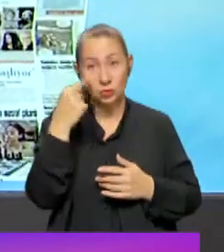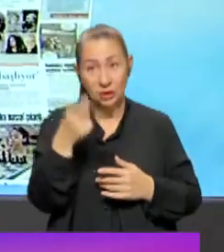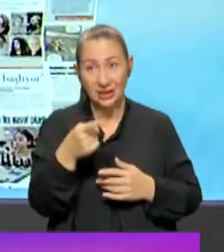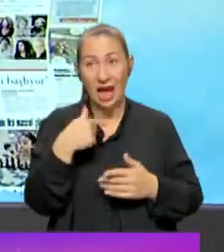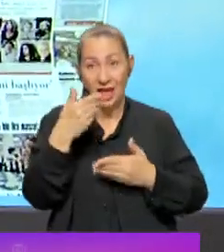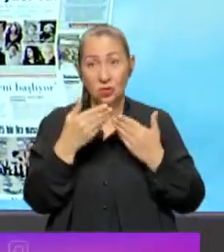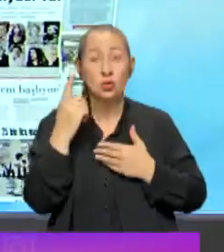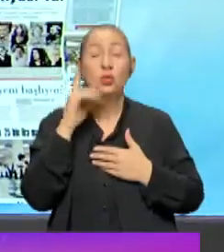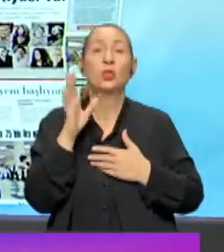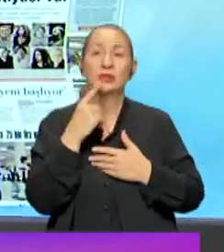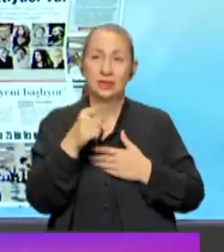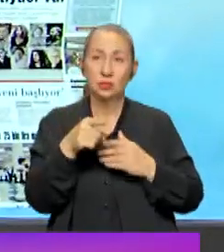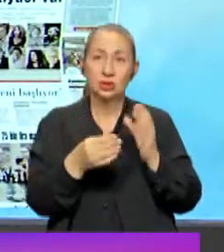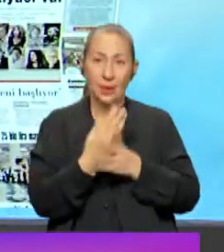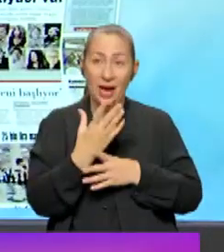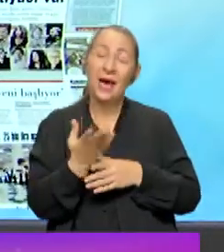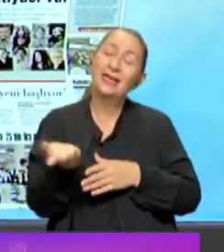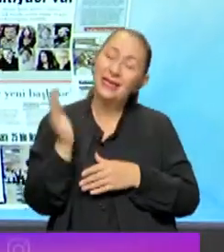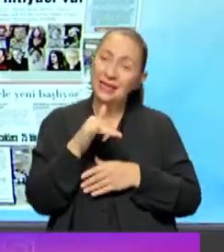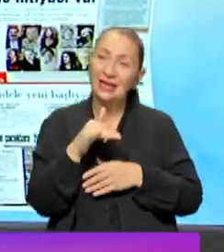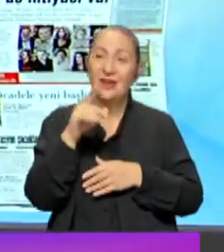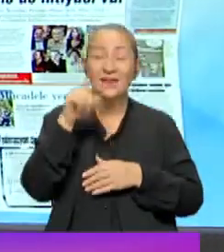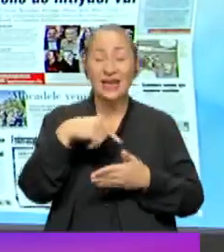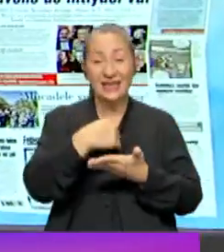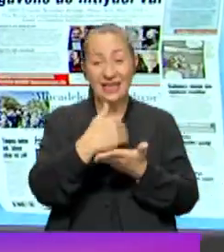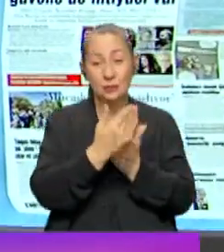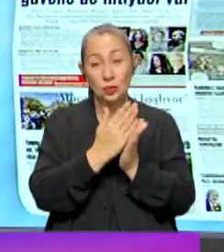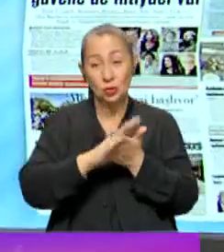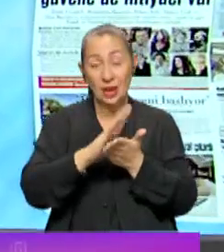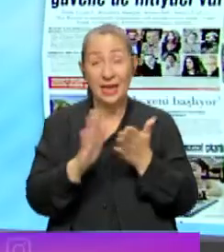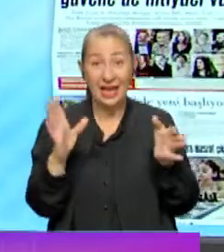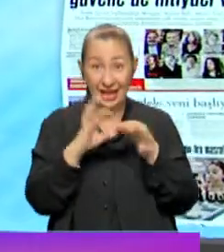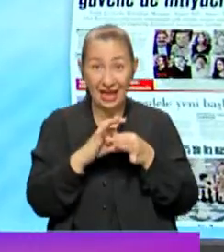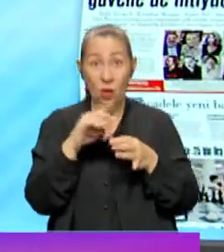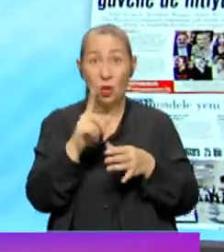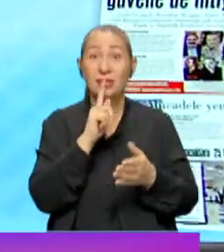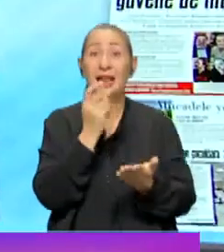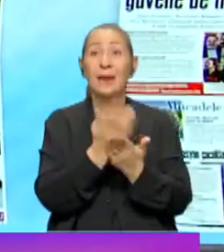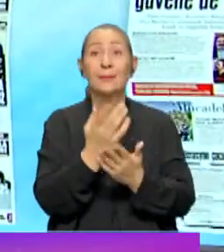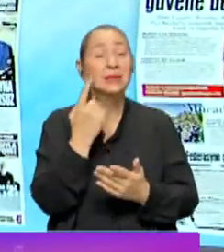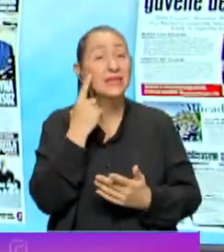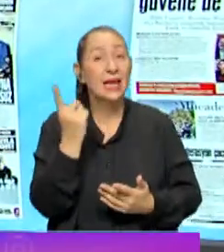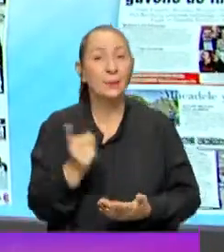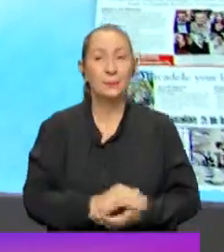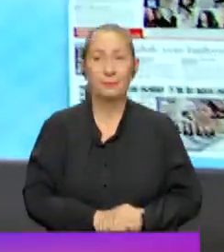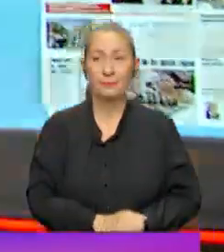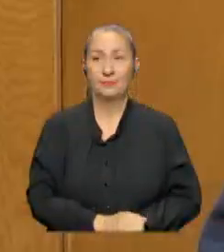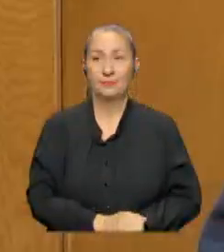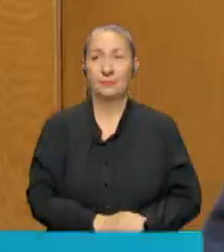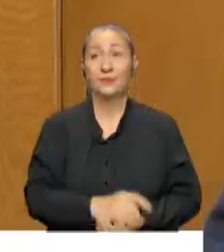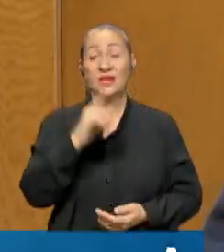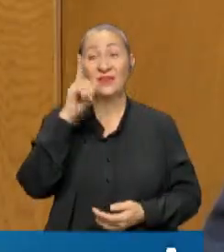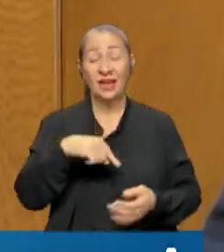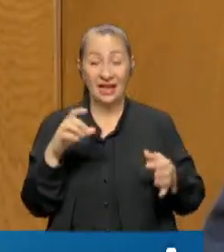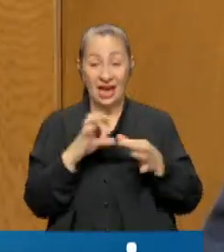yüzden anlatıyoruz, duyulmuyor dedik bu sabah. Hadi gelin vergi dilimi düzenlemesiyle ilgili o talebe kulak verelim. Vergiyle